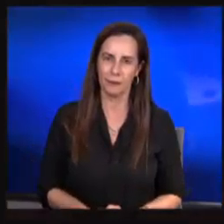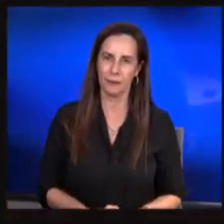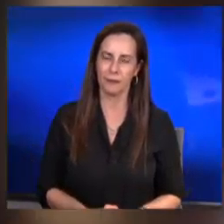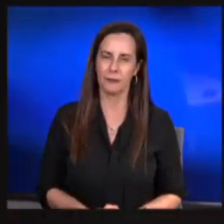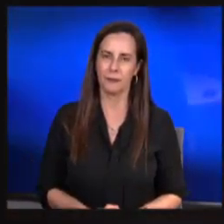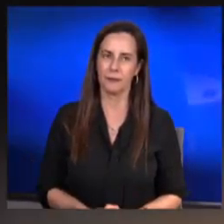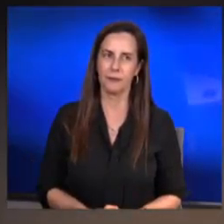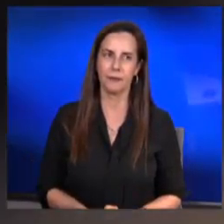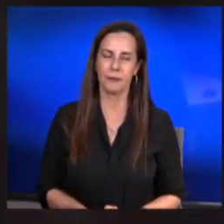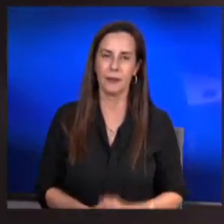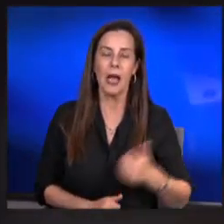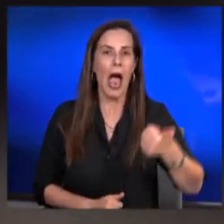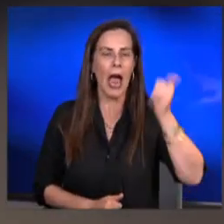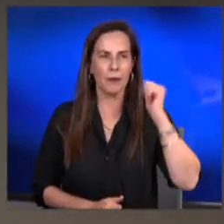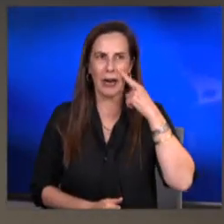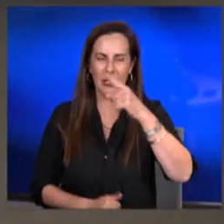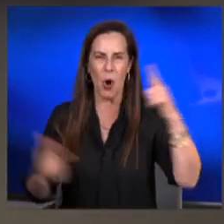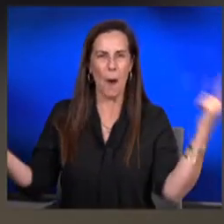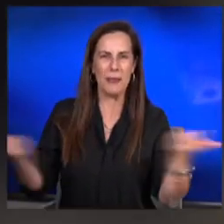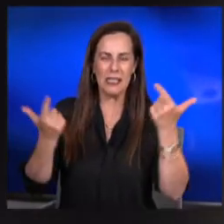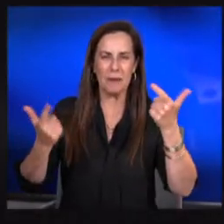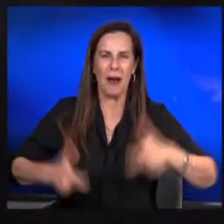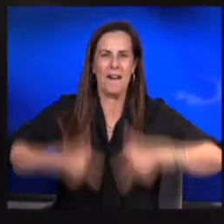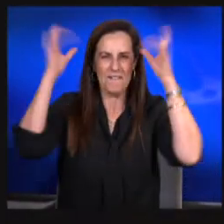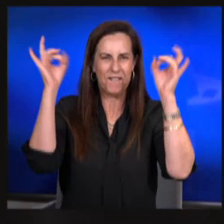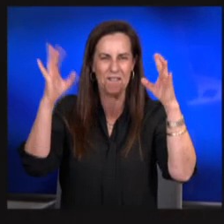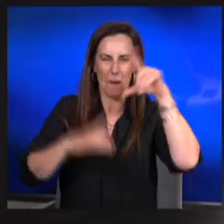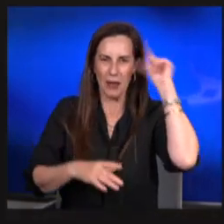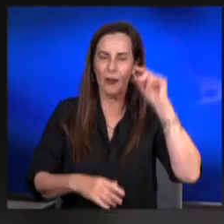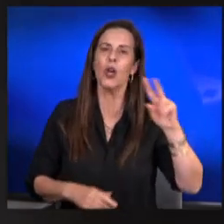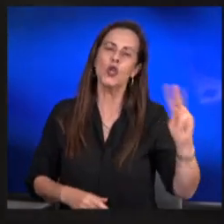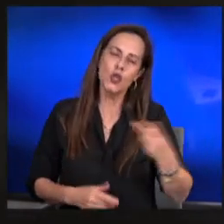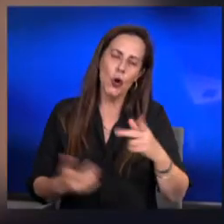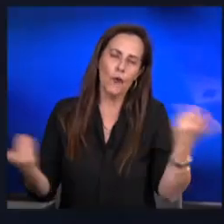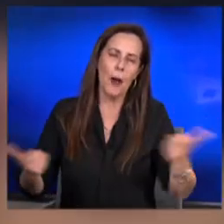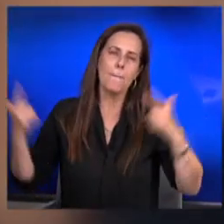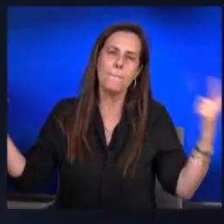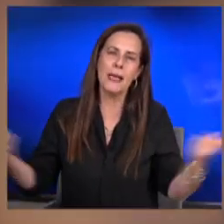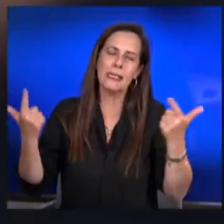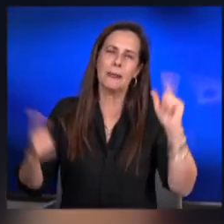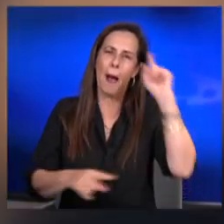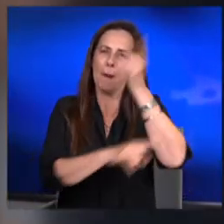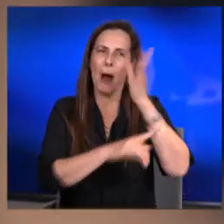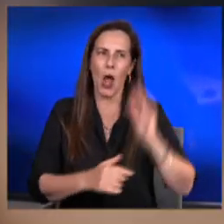רק אתמול הבאנו תמונות של מסיבה במגדלי W בתל אביב, ושוב מסיבה המונית על גג בעיר.